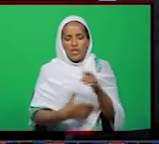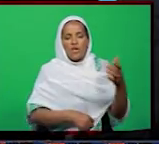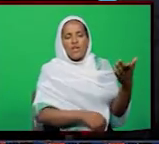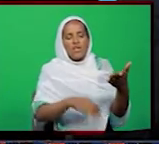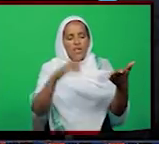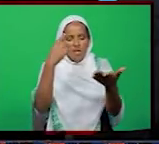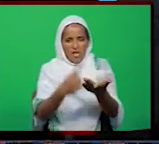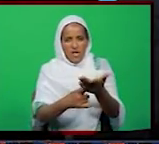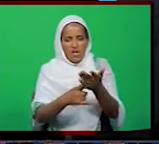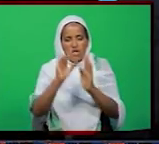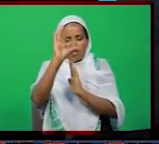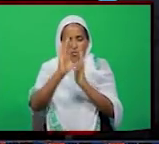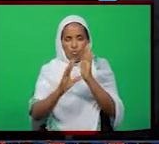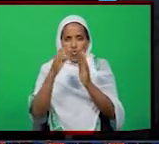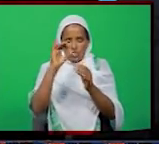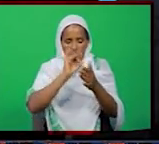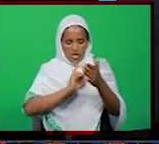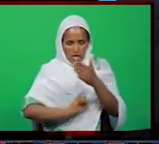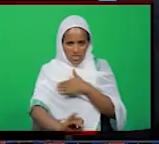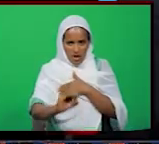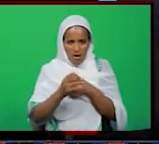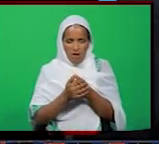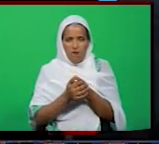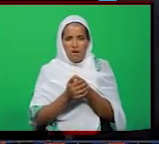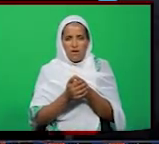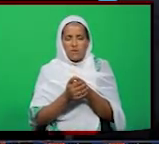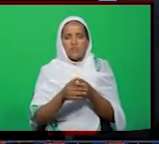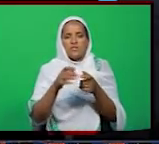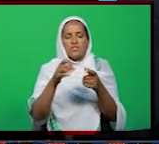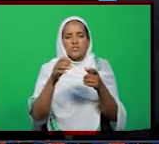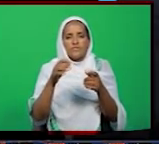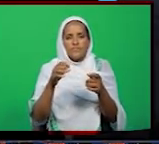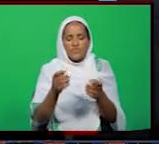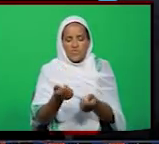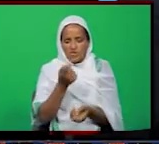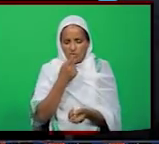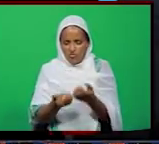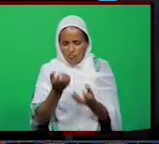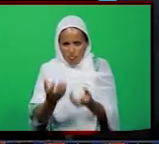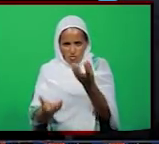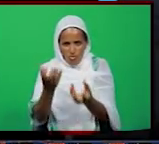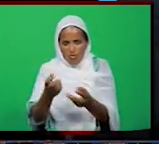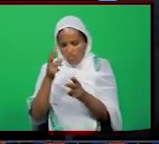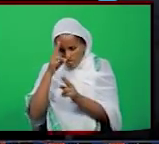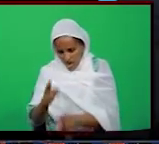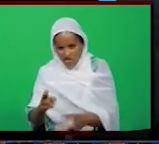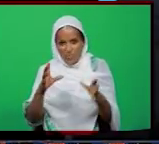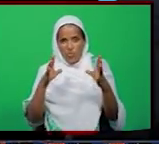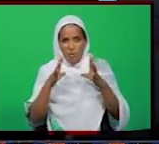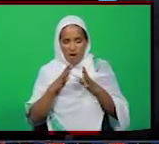ይሄ የግንቦት ልደታ የንፍሮ በንፍሮ የምናከብረው